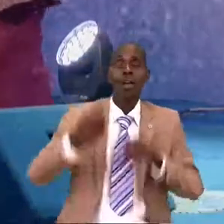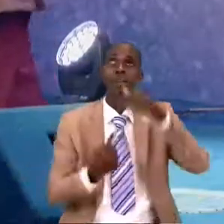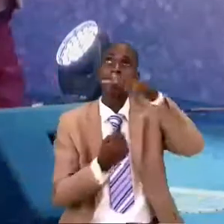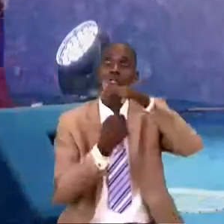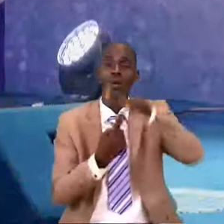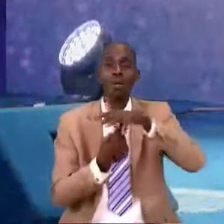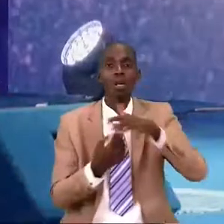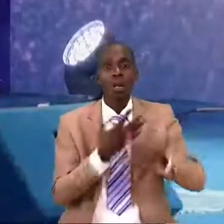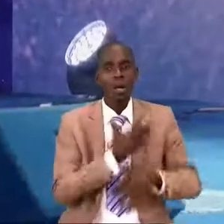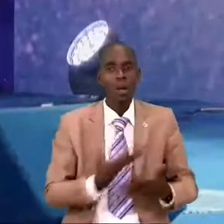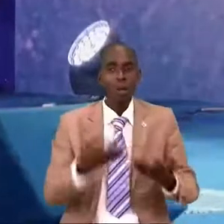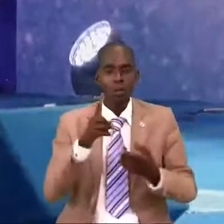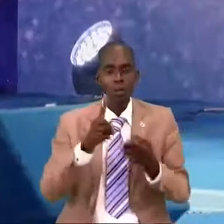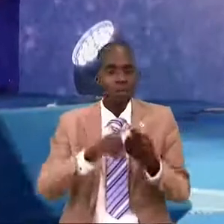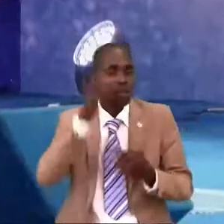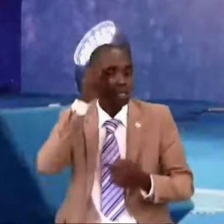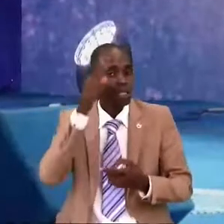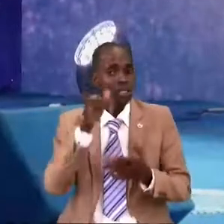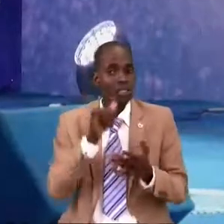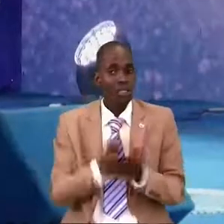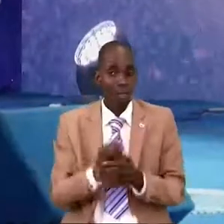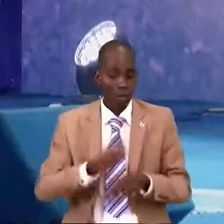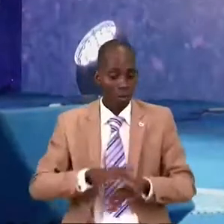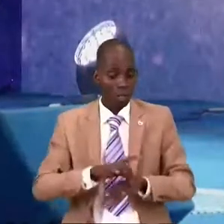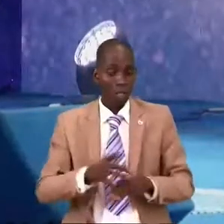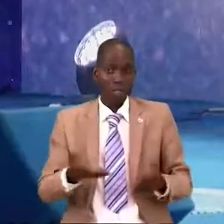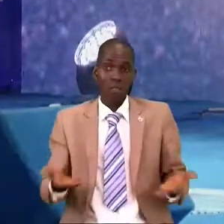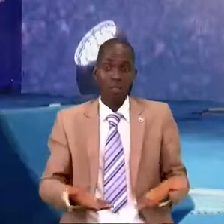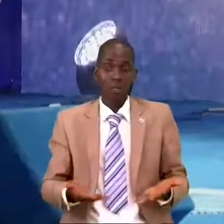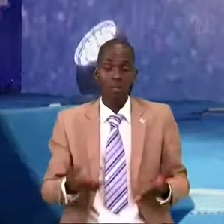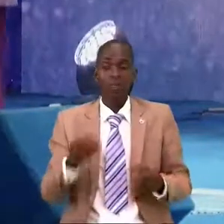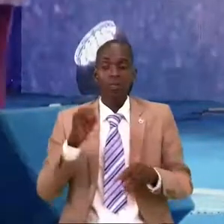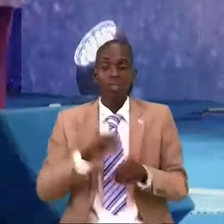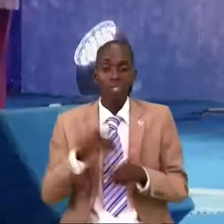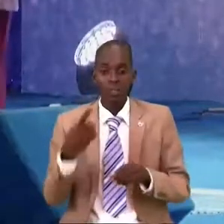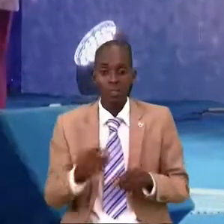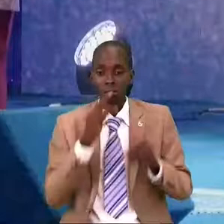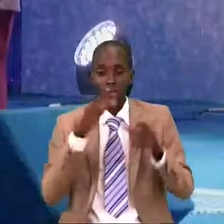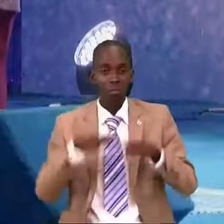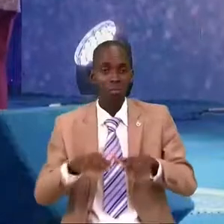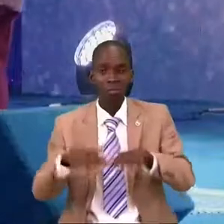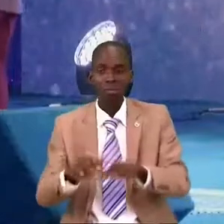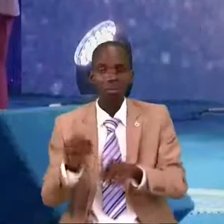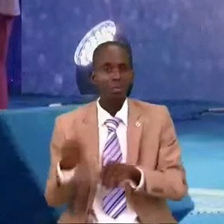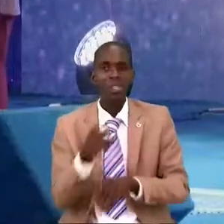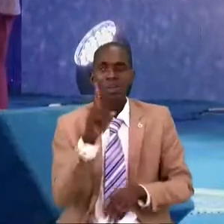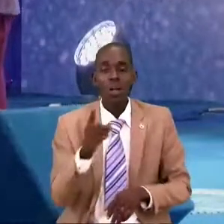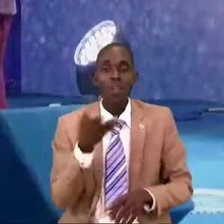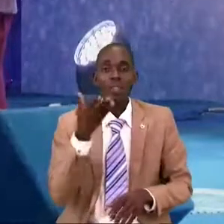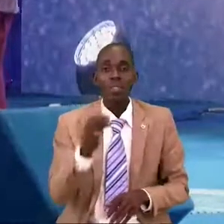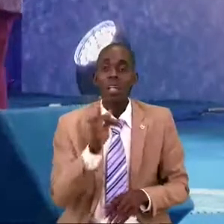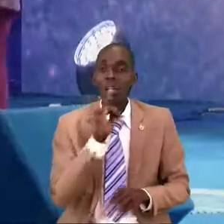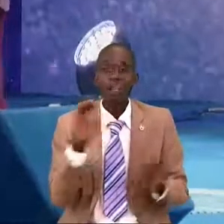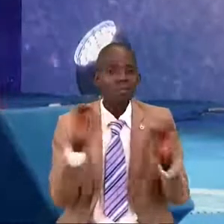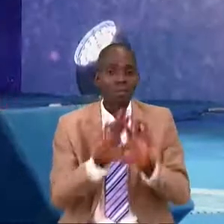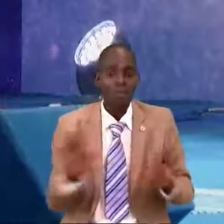mer, n'importe où, qu'il n'y a rien à craindre. Et il te délivre et dit maintenant,